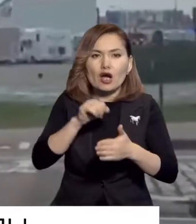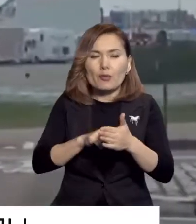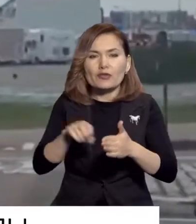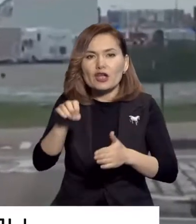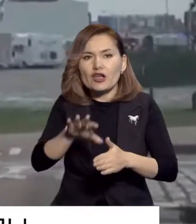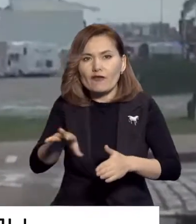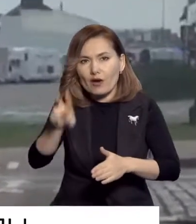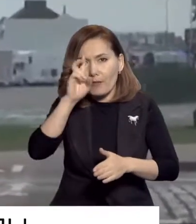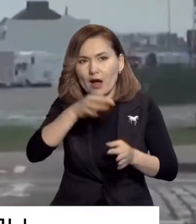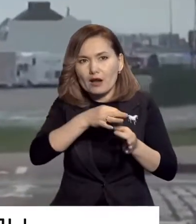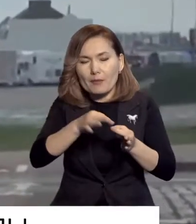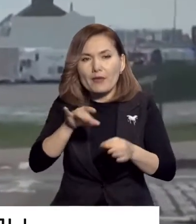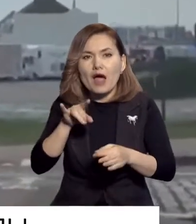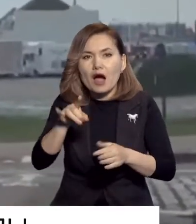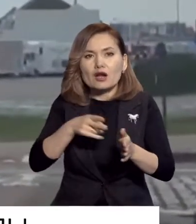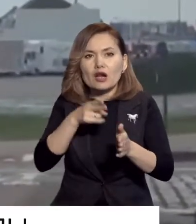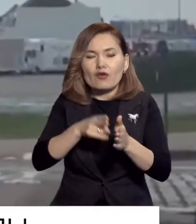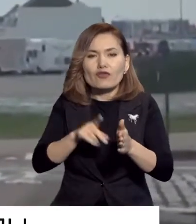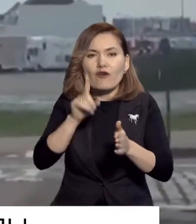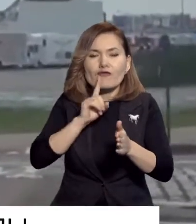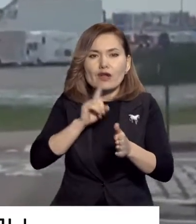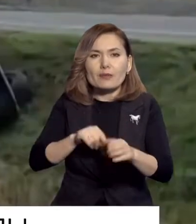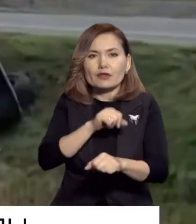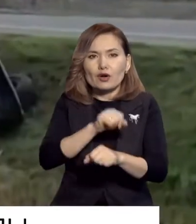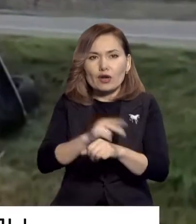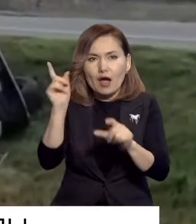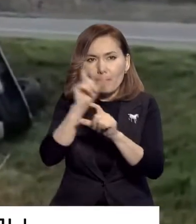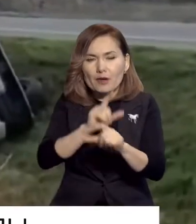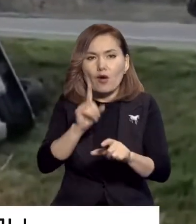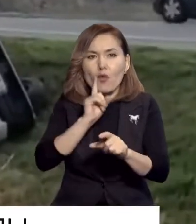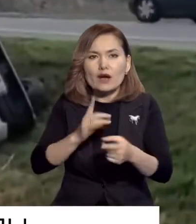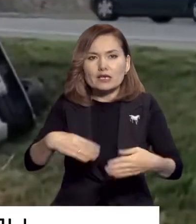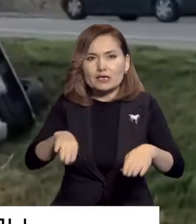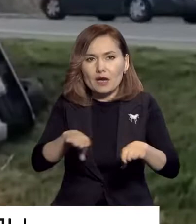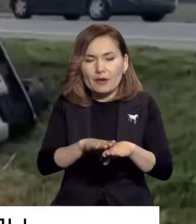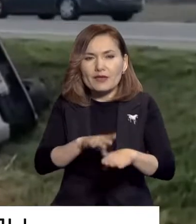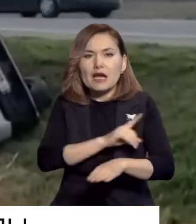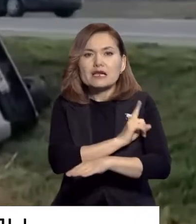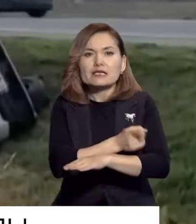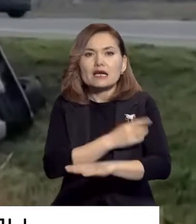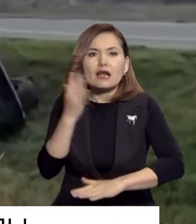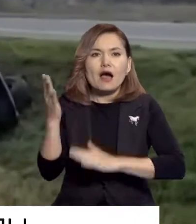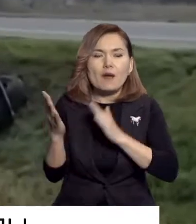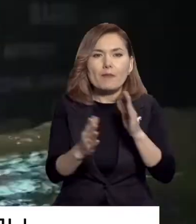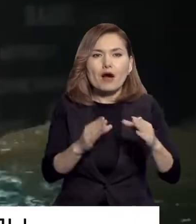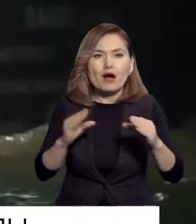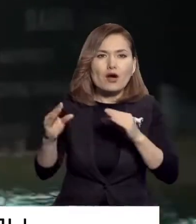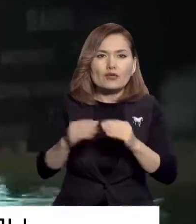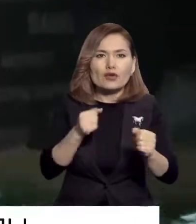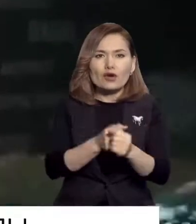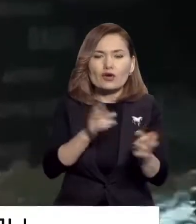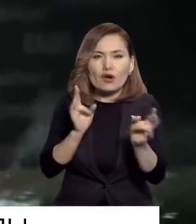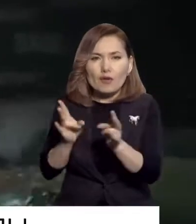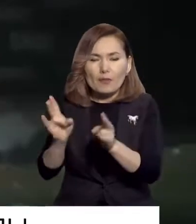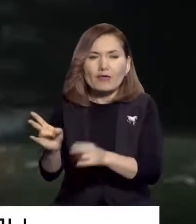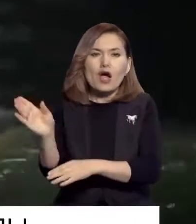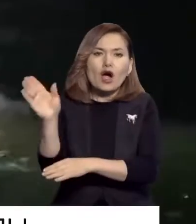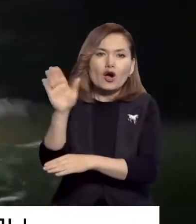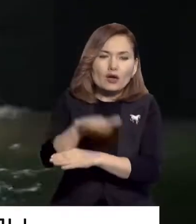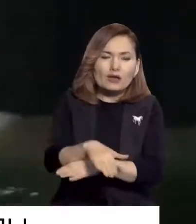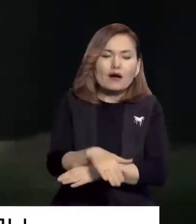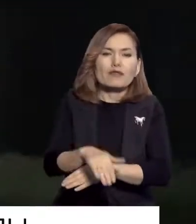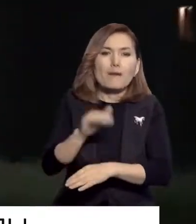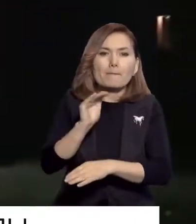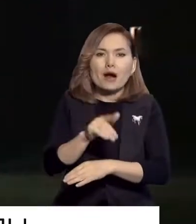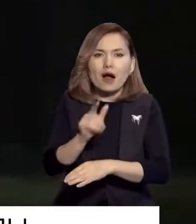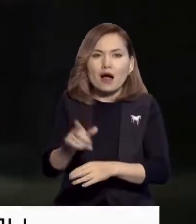Еуропа елдерінде әуе темір жол қатынасы тоқтап, мектептер уақытша жабылды. Боранда көлік апатына ұшырап, үстіне ағаш құлап, жарақат алған